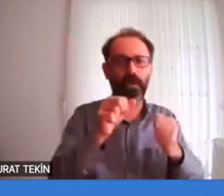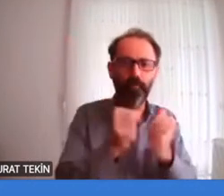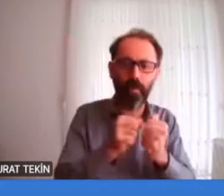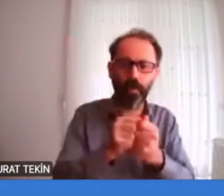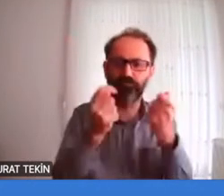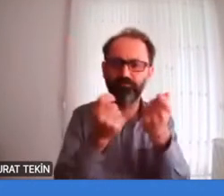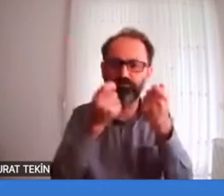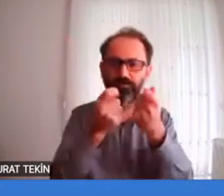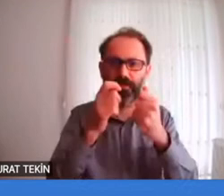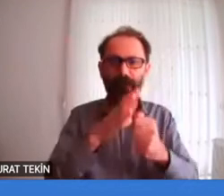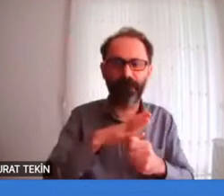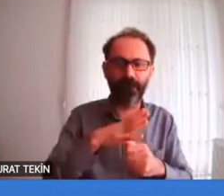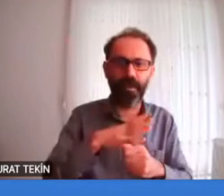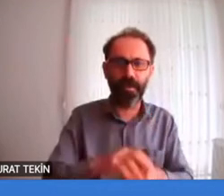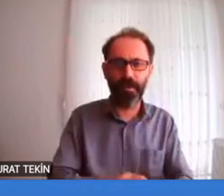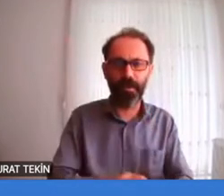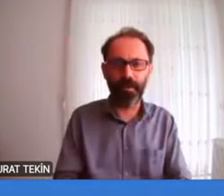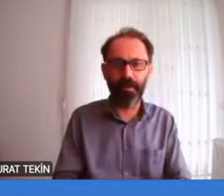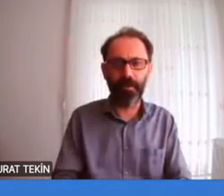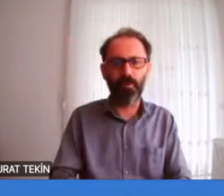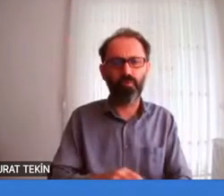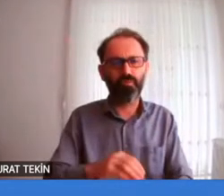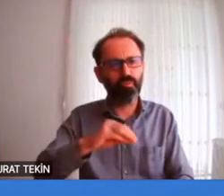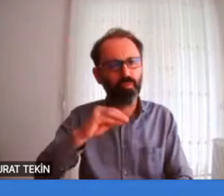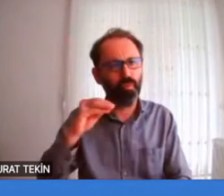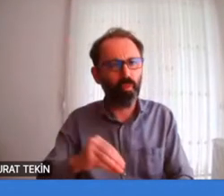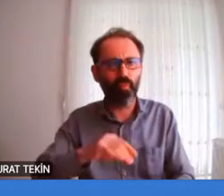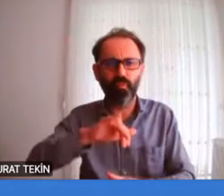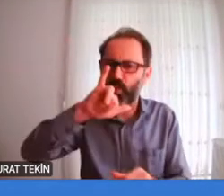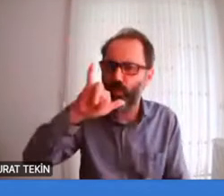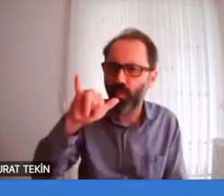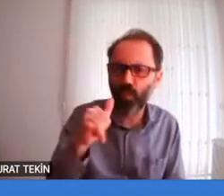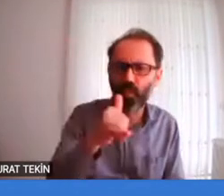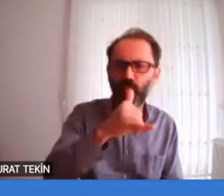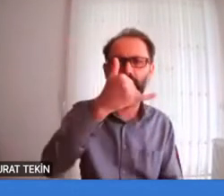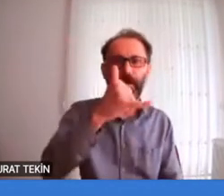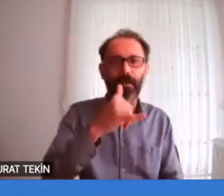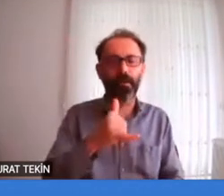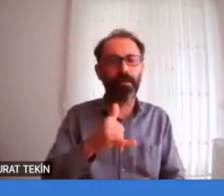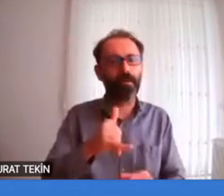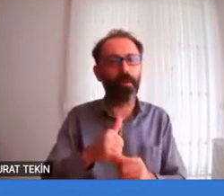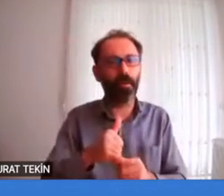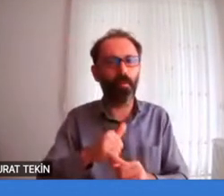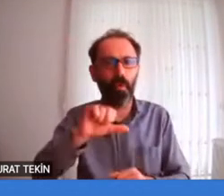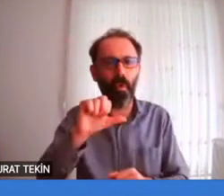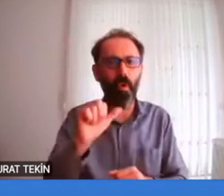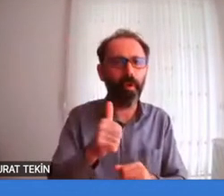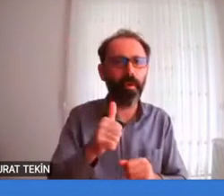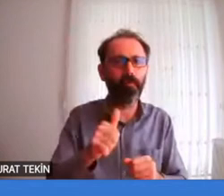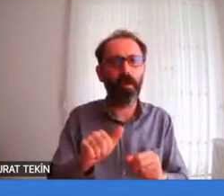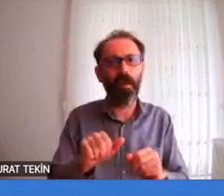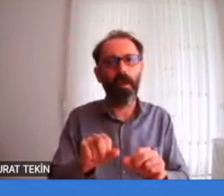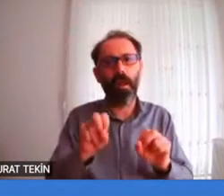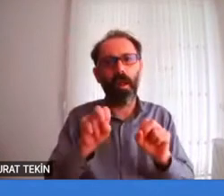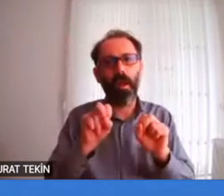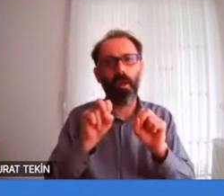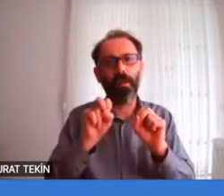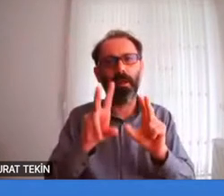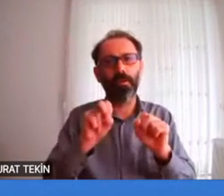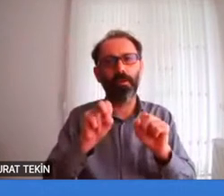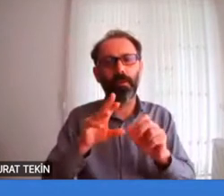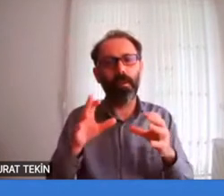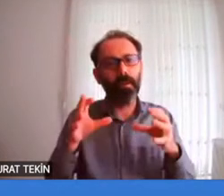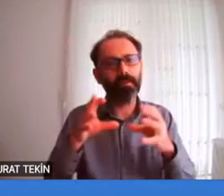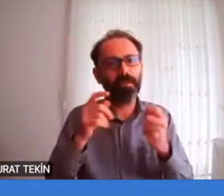havuzumuz. Çok yoğun, çok sistemli ve fedakarlık isteyen bir şey. Çok çalıştık.